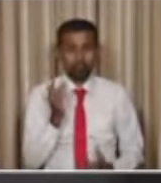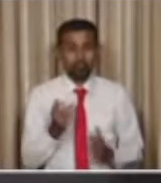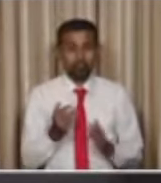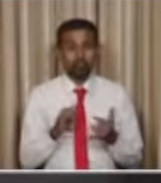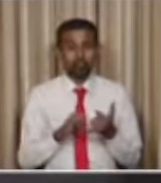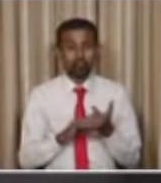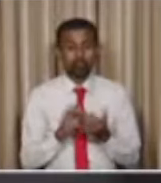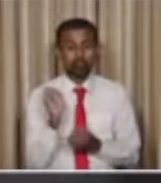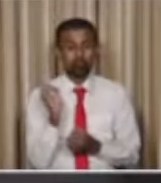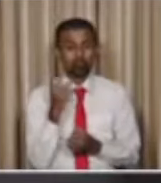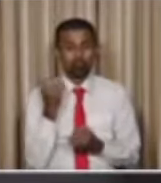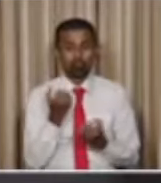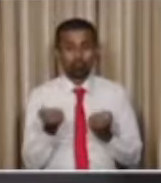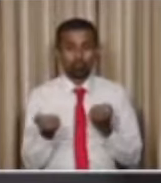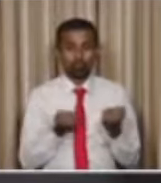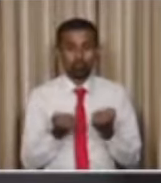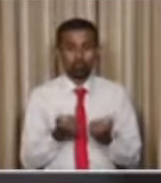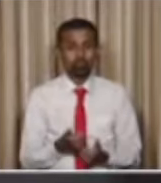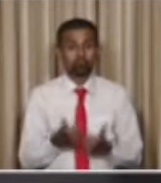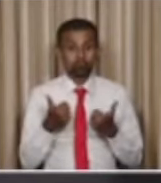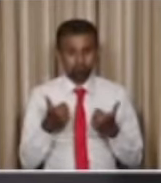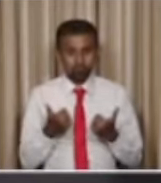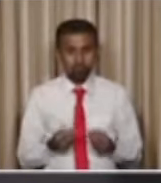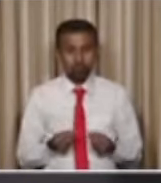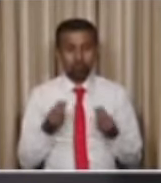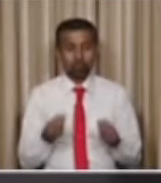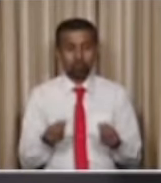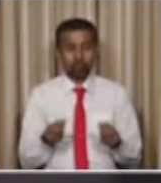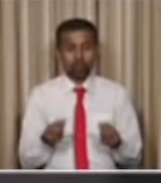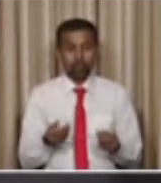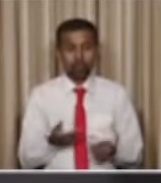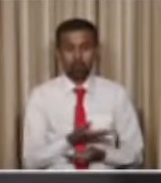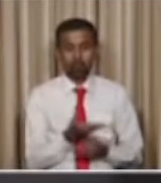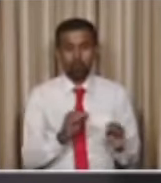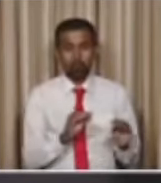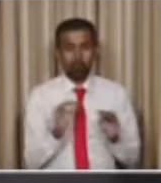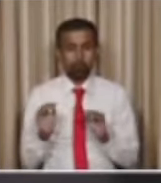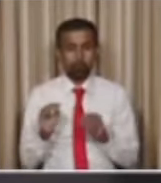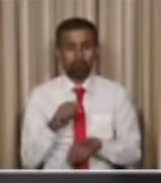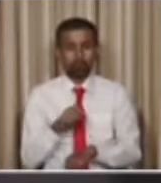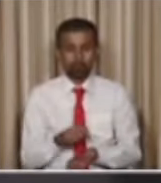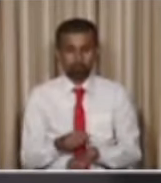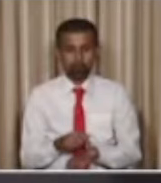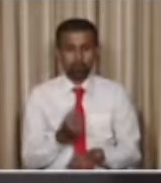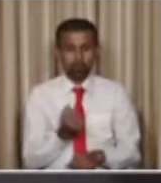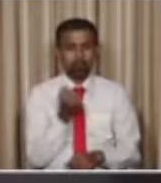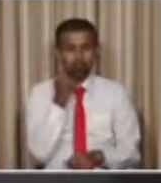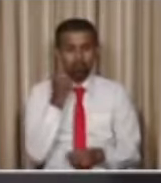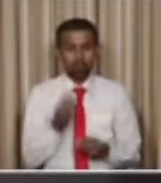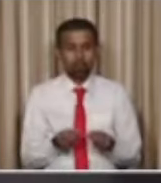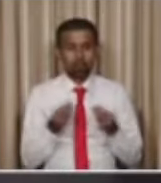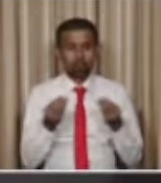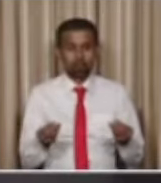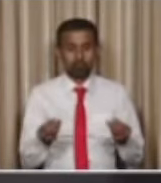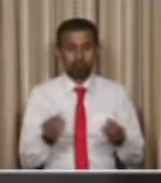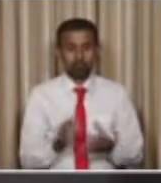සුවසැරිය ගිලන් රථ සේවාව ඇගයීමකට ලක් කරමින් මෙව සභාව කල් තබන අවස්ථාවේදී මෙම යෝජනාව ඉදිරිපත්